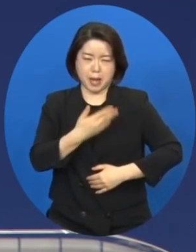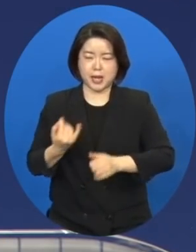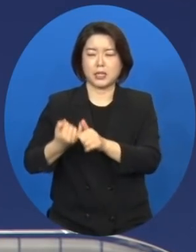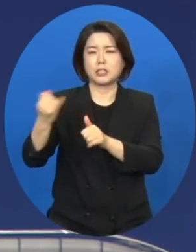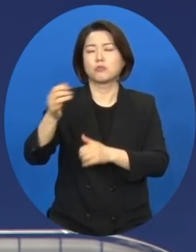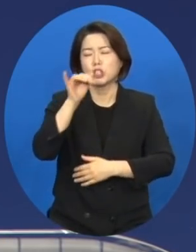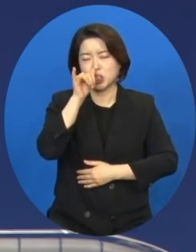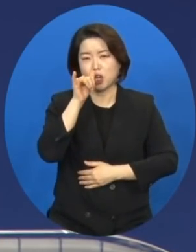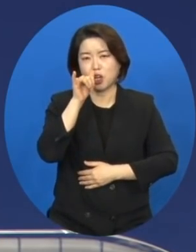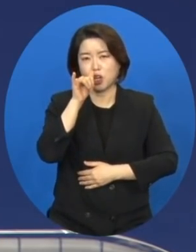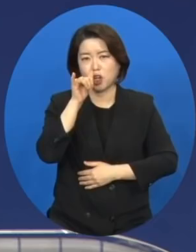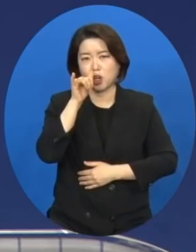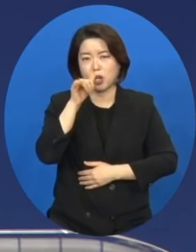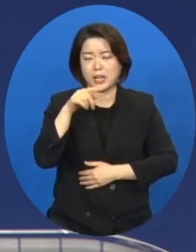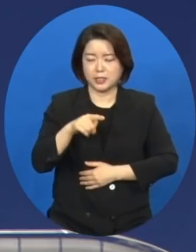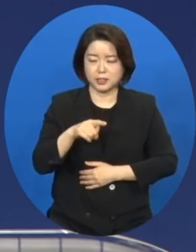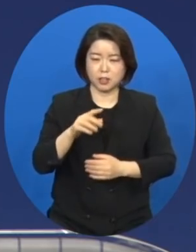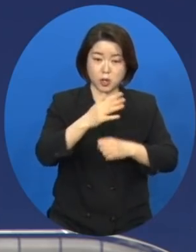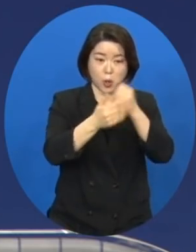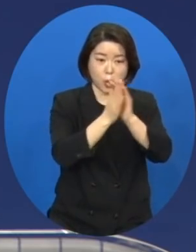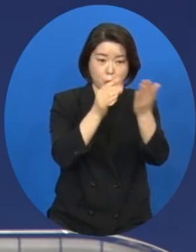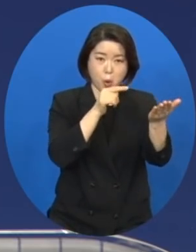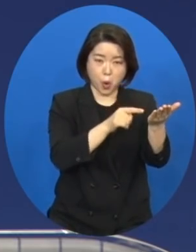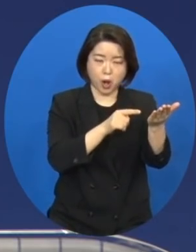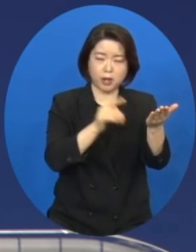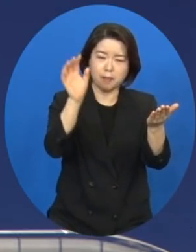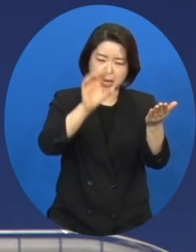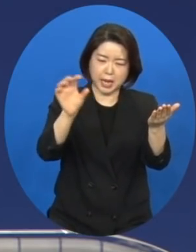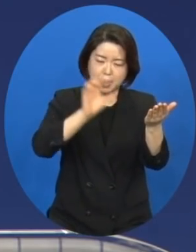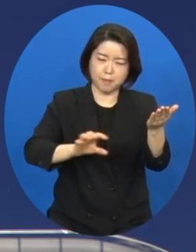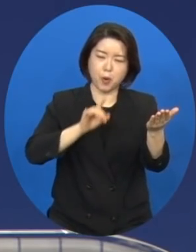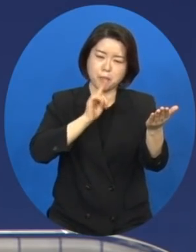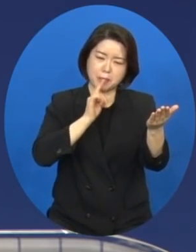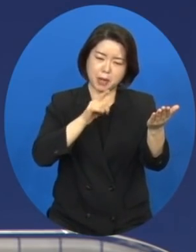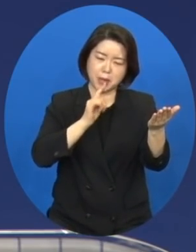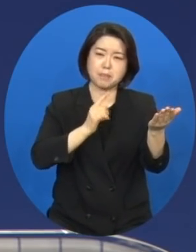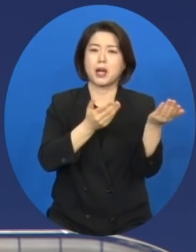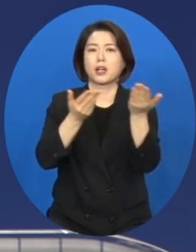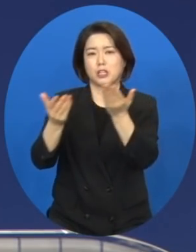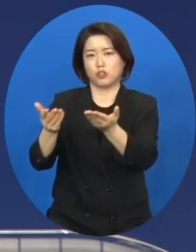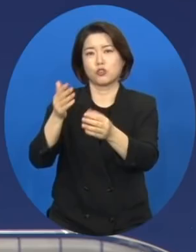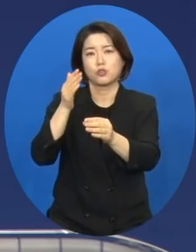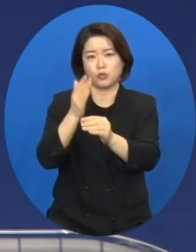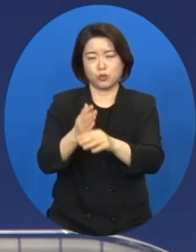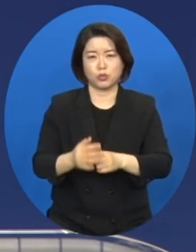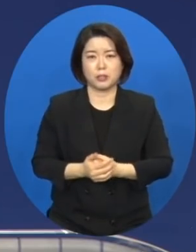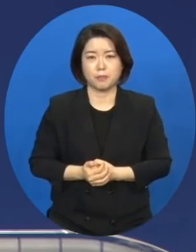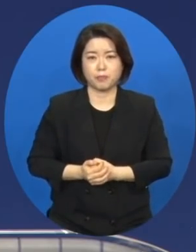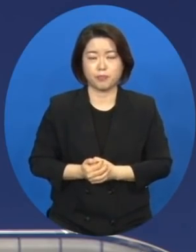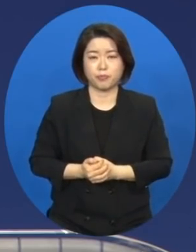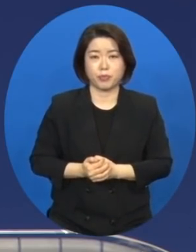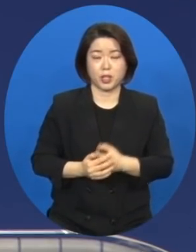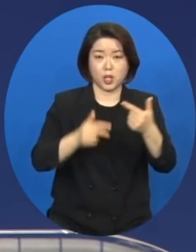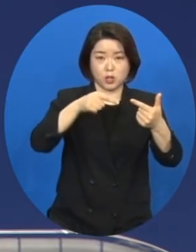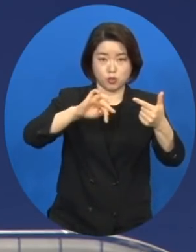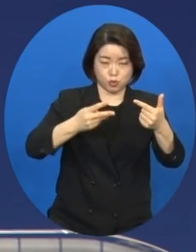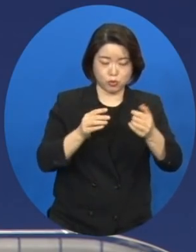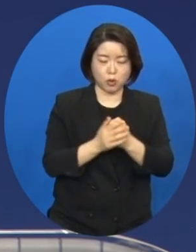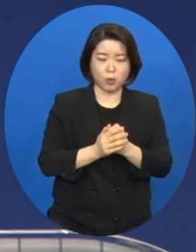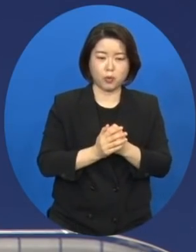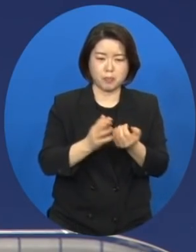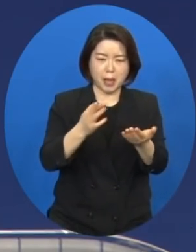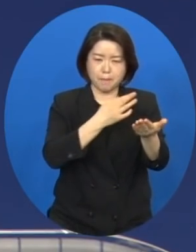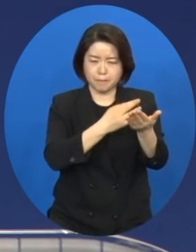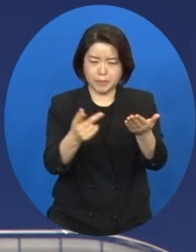수 있다는 것은 성경은 반복적으로 말씀을 하고 있는 거예요. 그러니까 지금 오늘 6절에 나와 있는 빈 항아리를